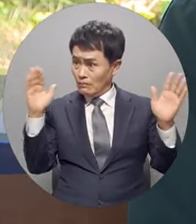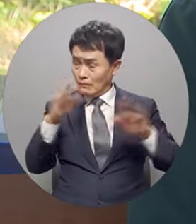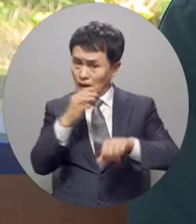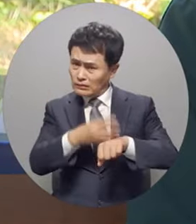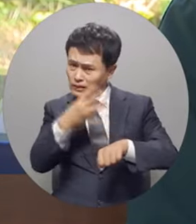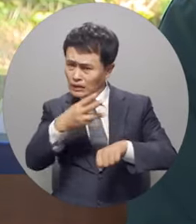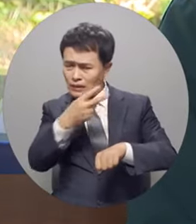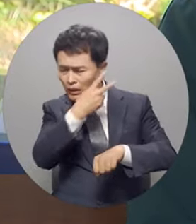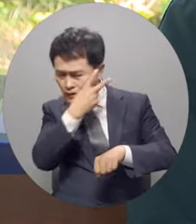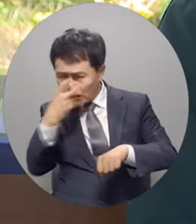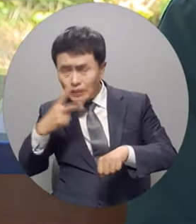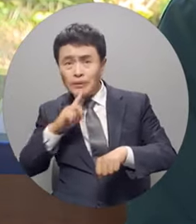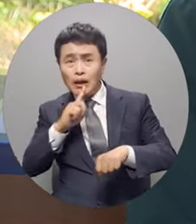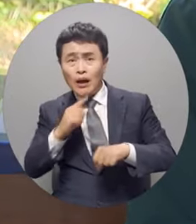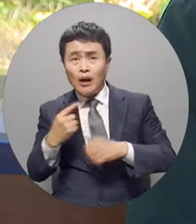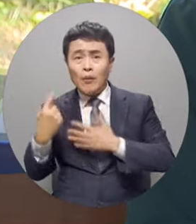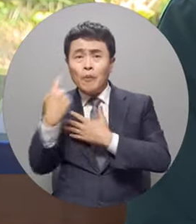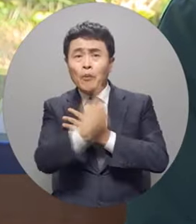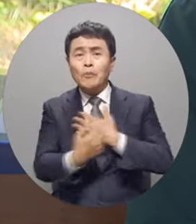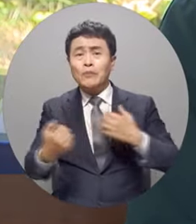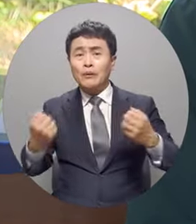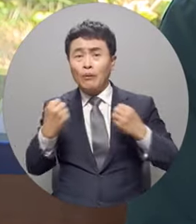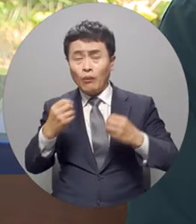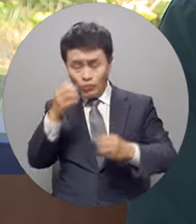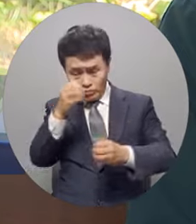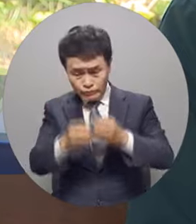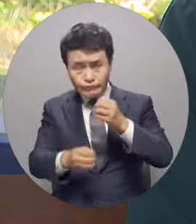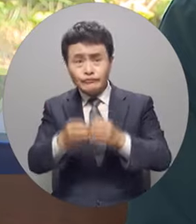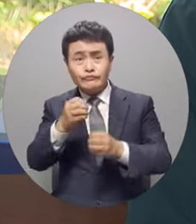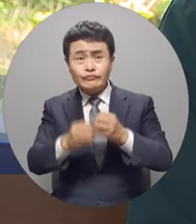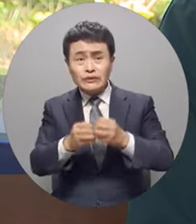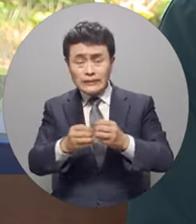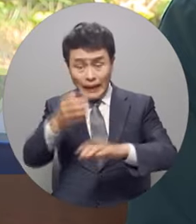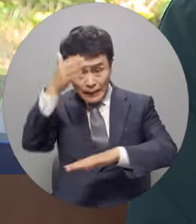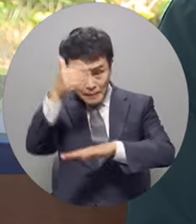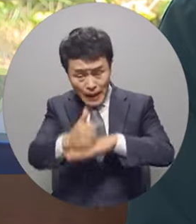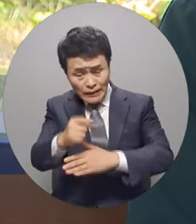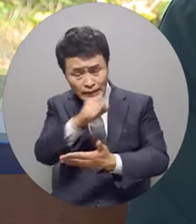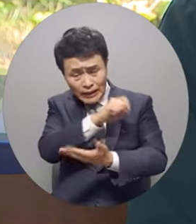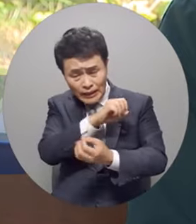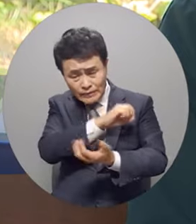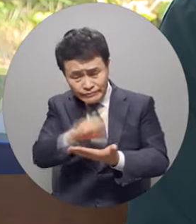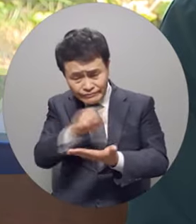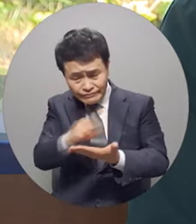잤대요. 몸이 건강해야 소설을 끝까지 쓸수 있죠.